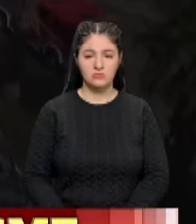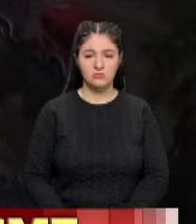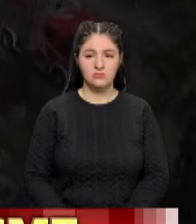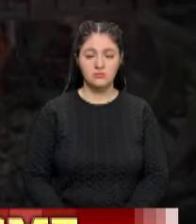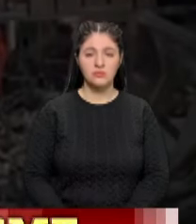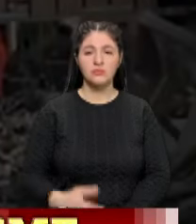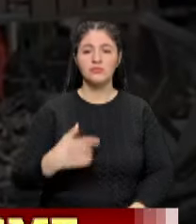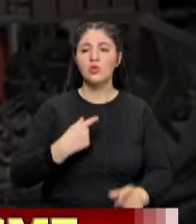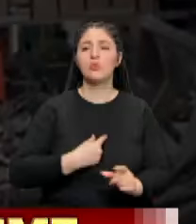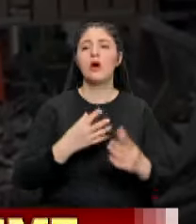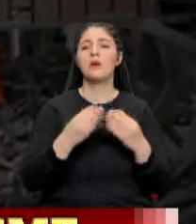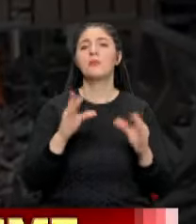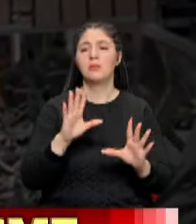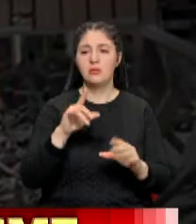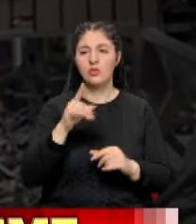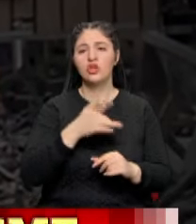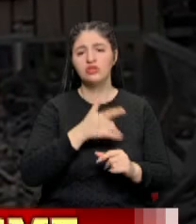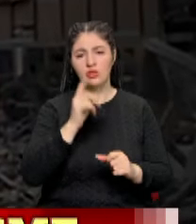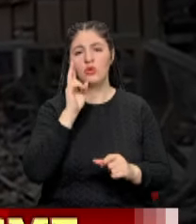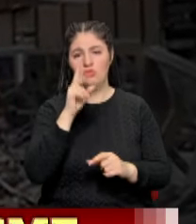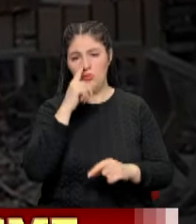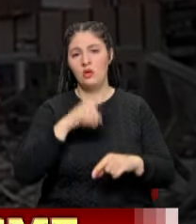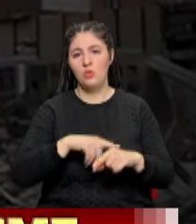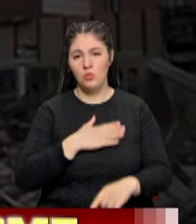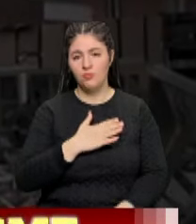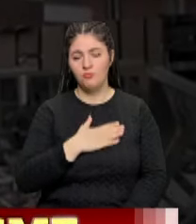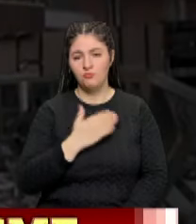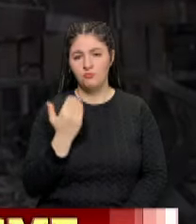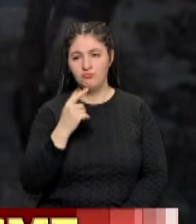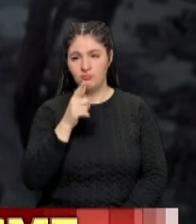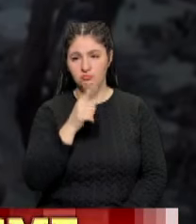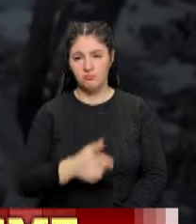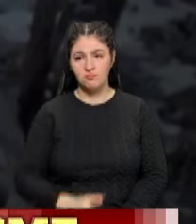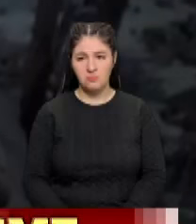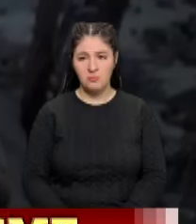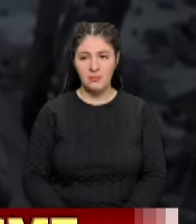Ben umudumu yitirmedim. Yani onları canlı göreceğime inanıyorum.